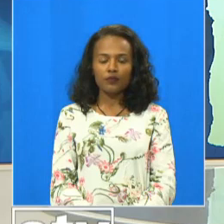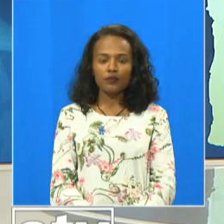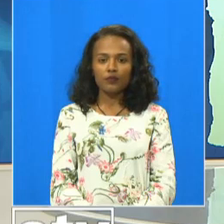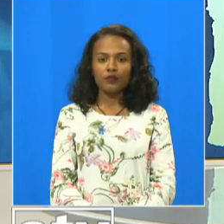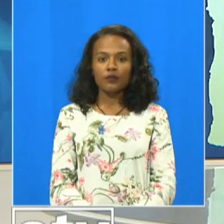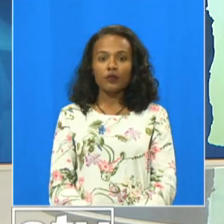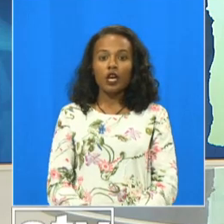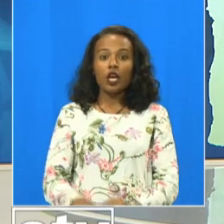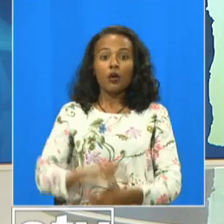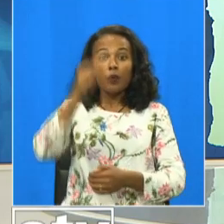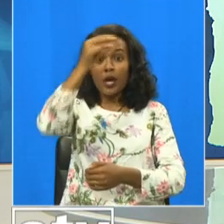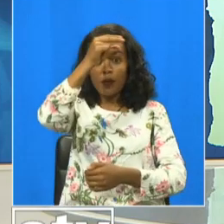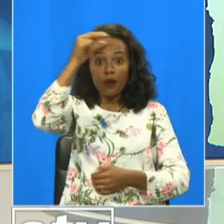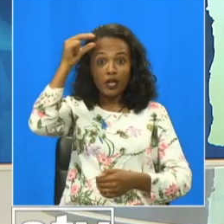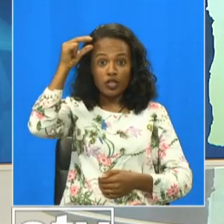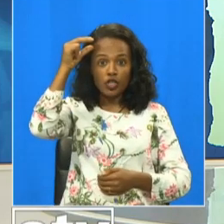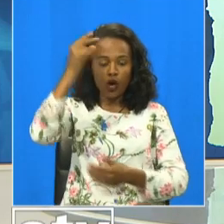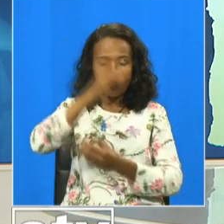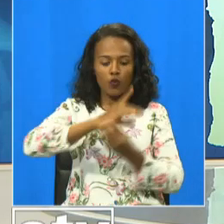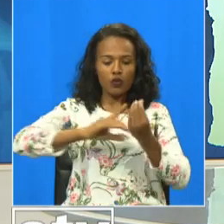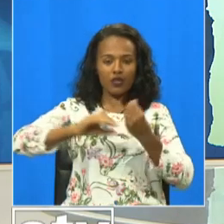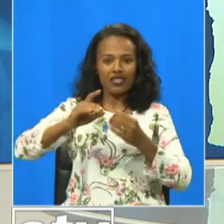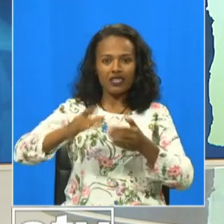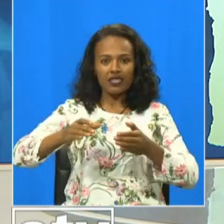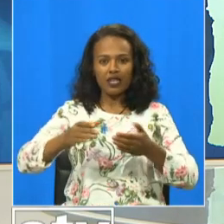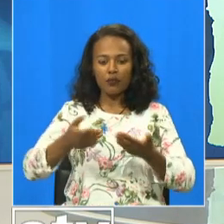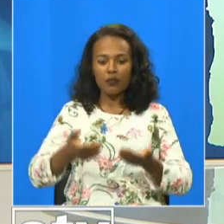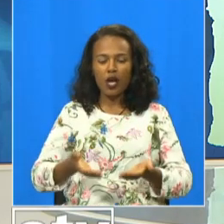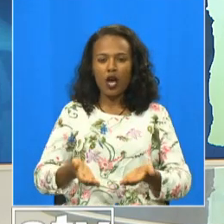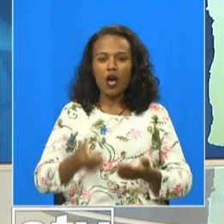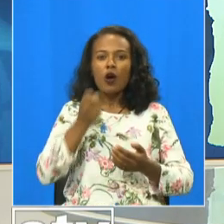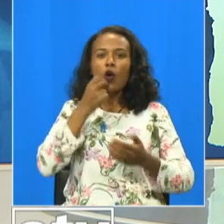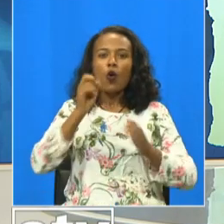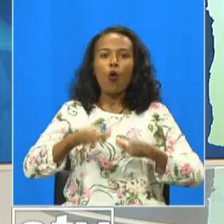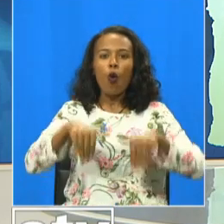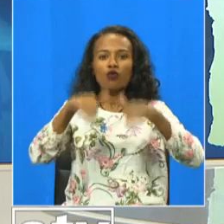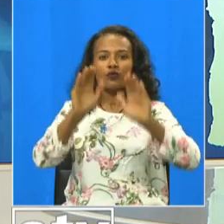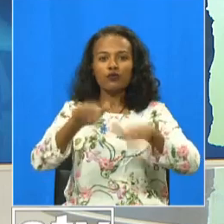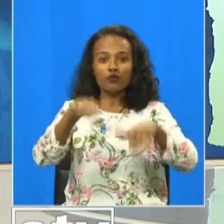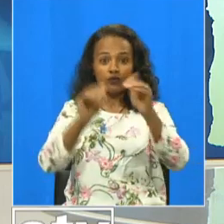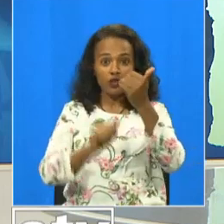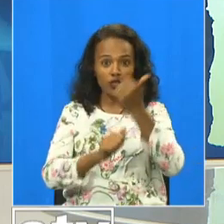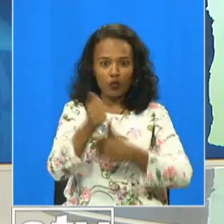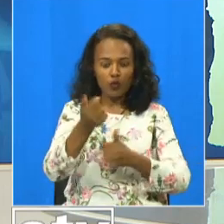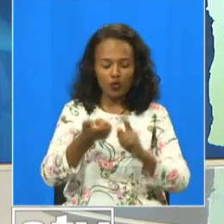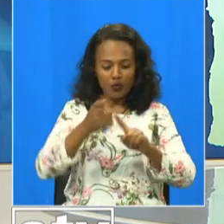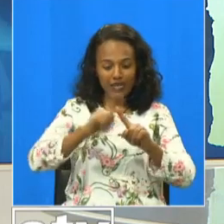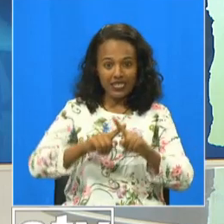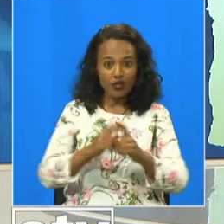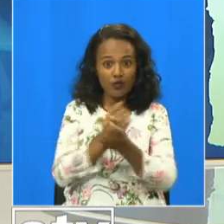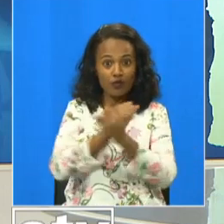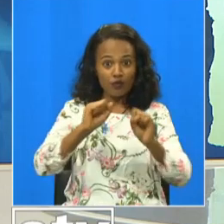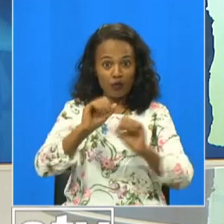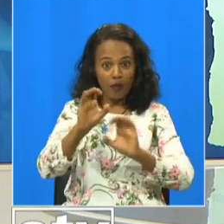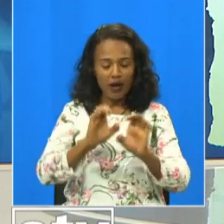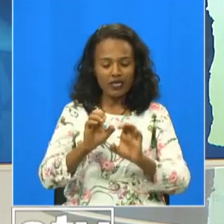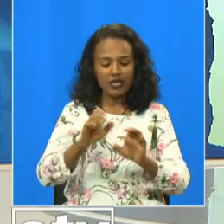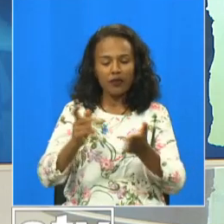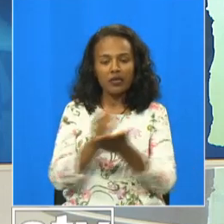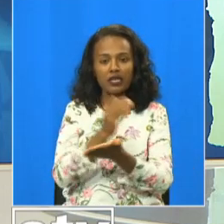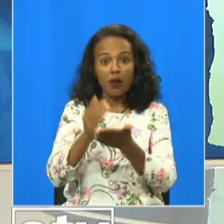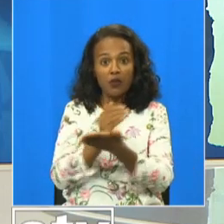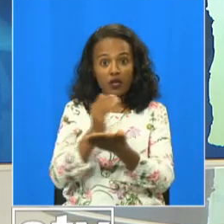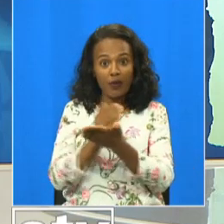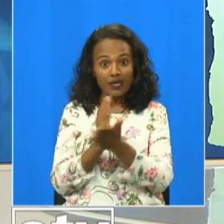በሌላ ዜና በቤንሻንጉል ጉሙዝ ክልል በጎርፍ የተጎዱ አካባቢዎች በአፈርና ውሃ ጥበቃ ስራ መልሰው እንዲያገግሙ በማድረግ ምርትና